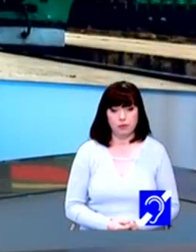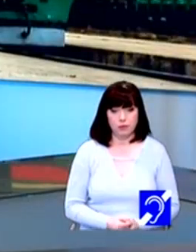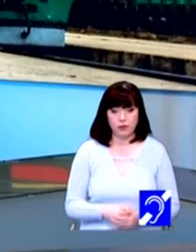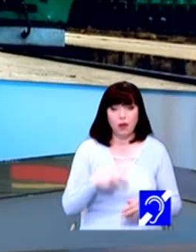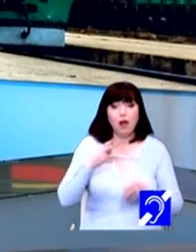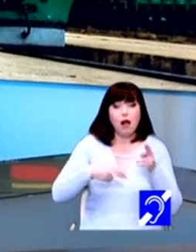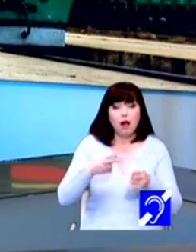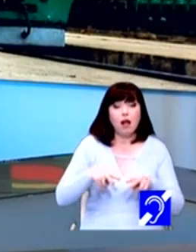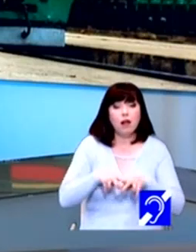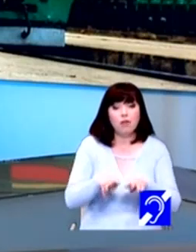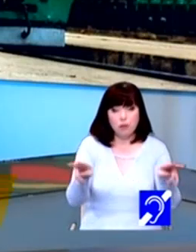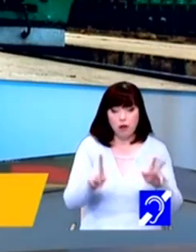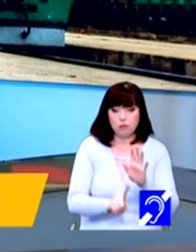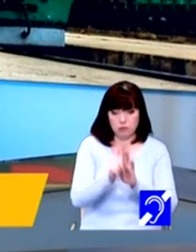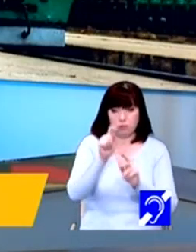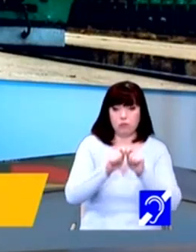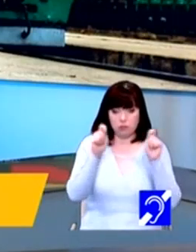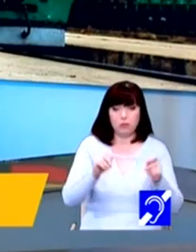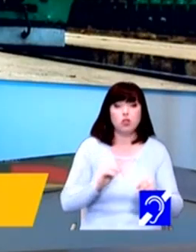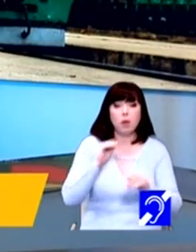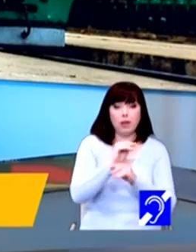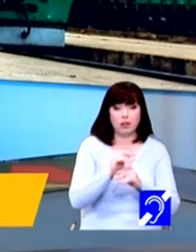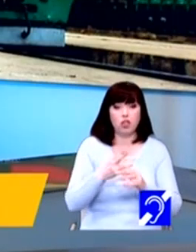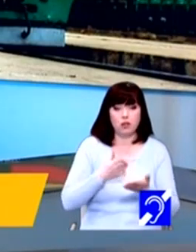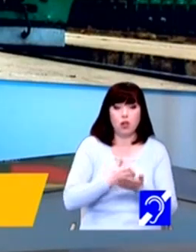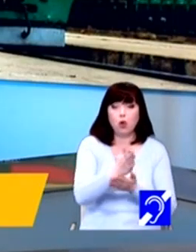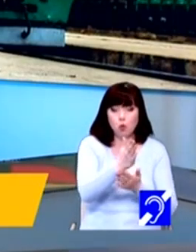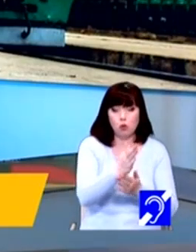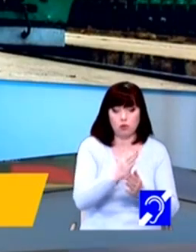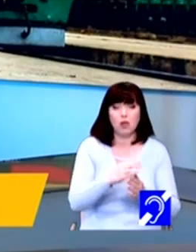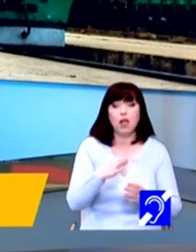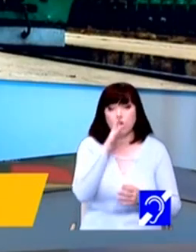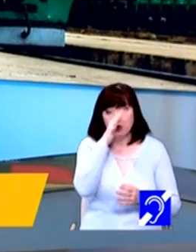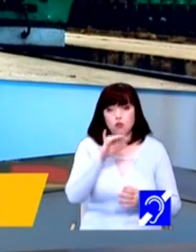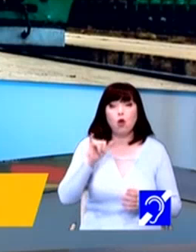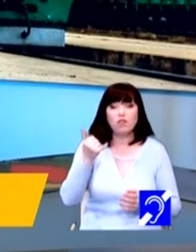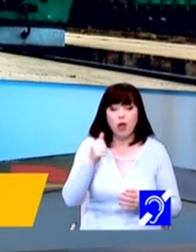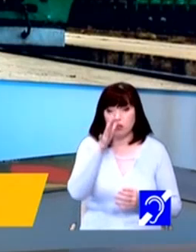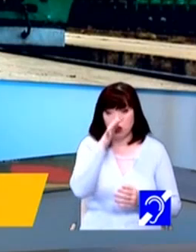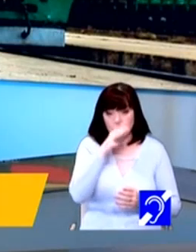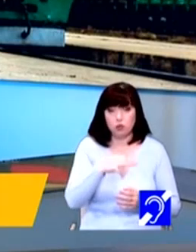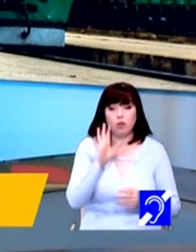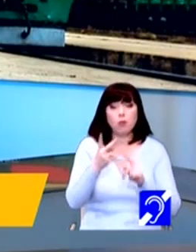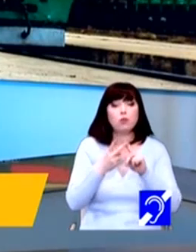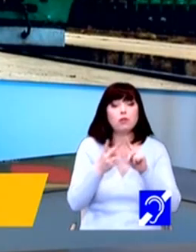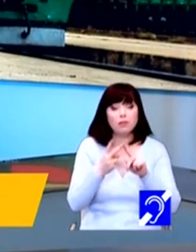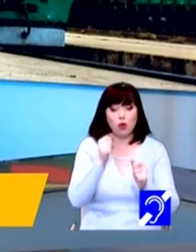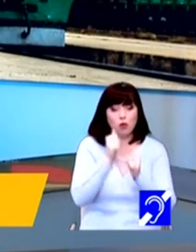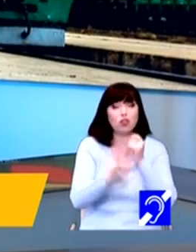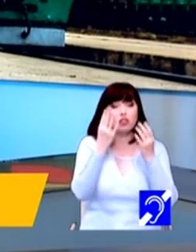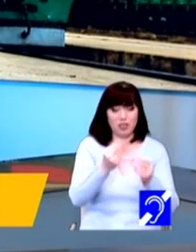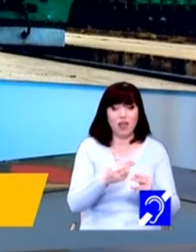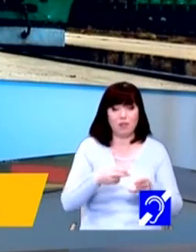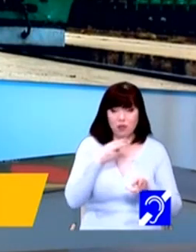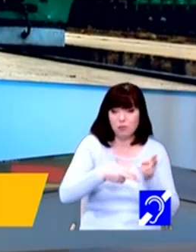Calea Ferată a Moldovei a lansat o cursă suplimentară regulată pe ruta Chișinău-Iași-Chișinău. Va fi a doua cursă zilnică de tren pe